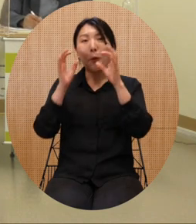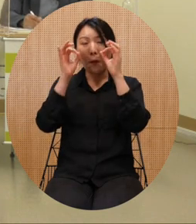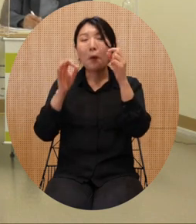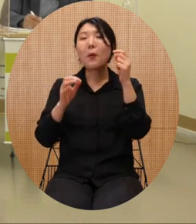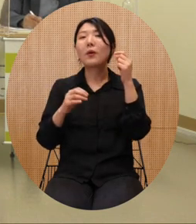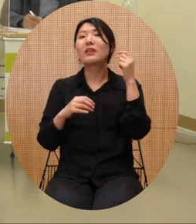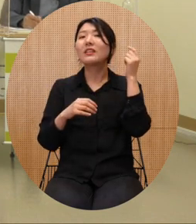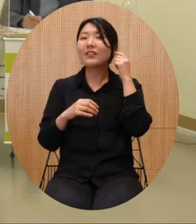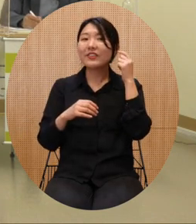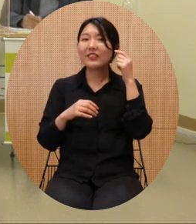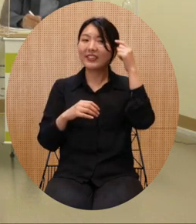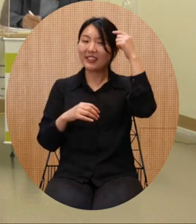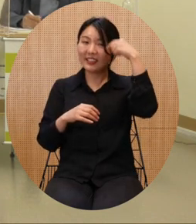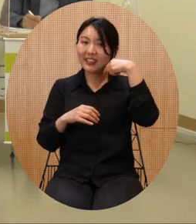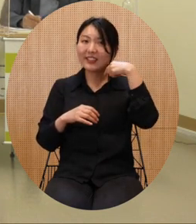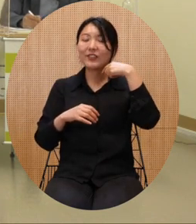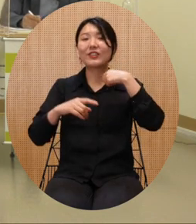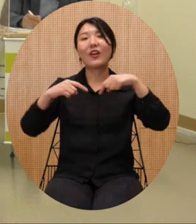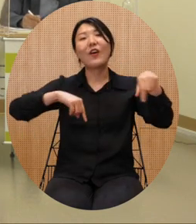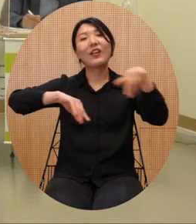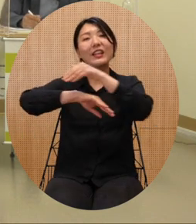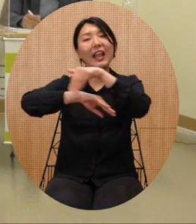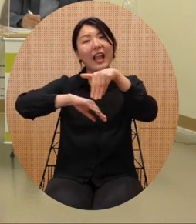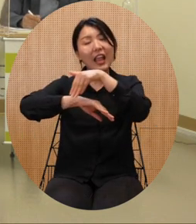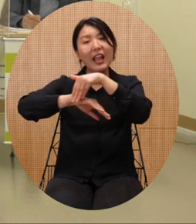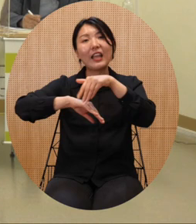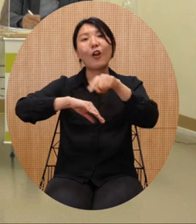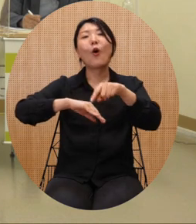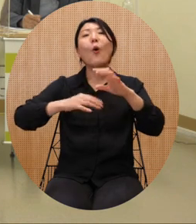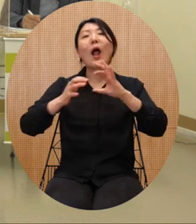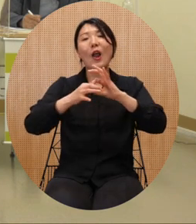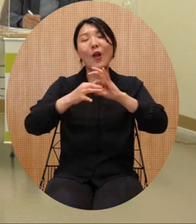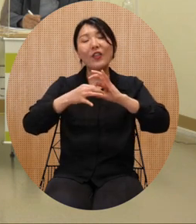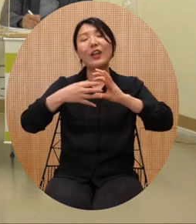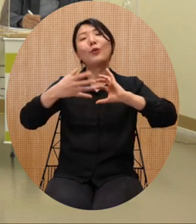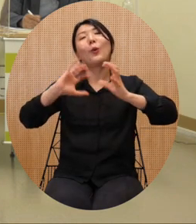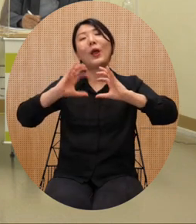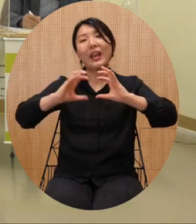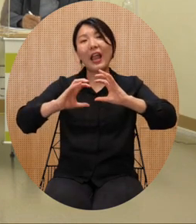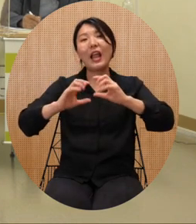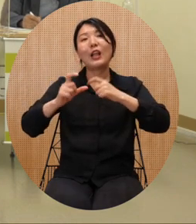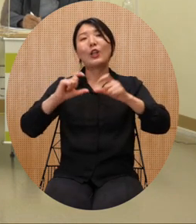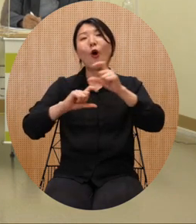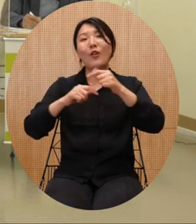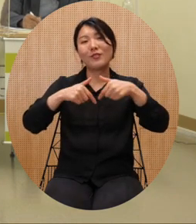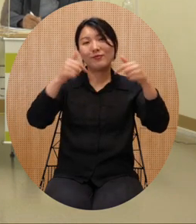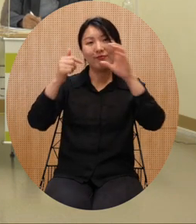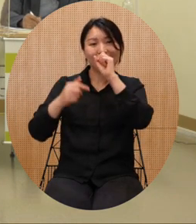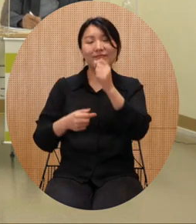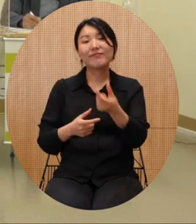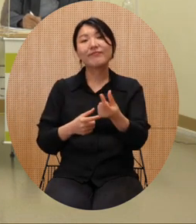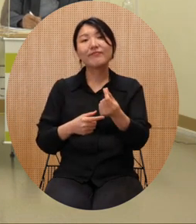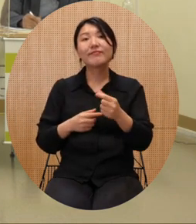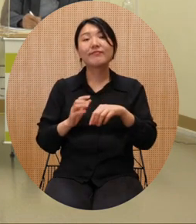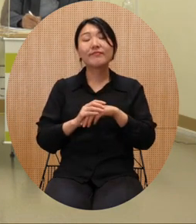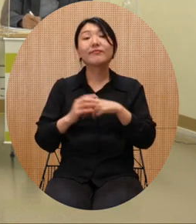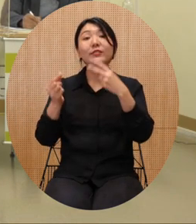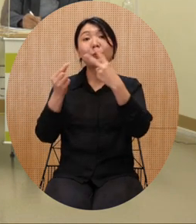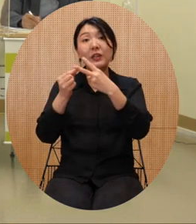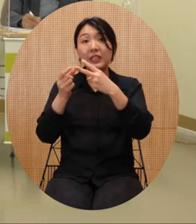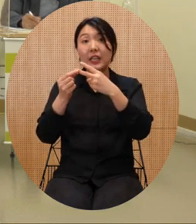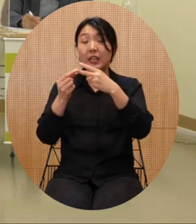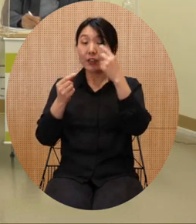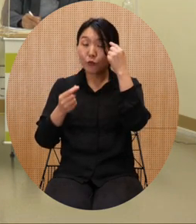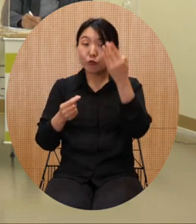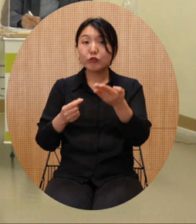느끼고 좀 정책을 논의하는 그런 자리가 앞으로도 더 많이 마련됐으면 하는 바람이 듭니다. 두 번째 사전